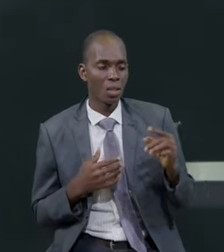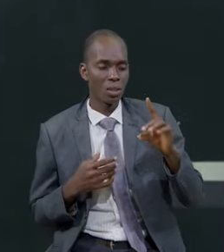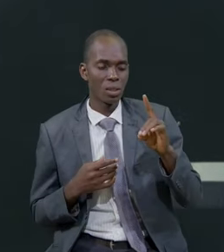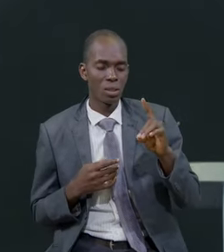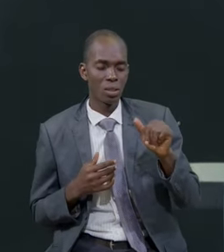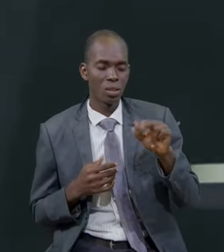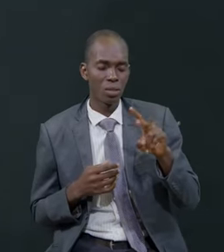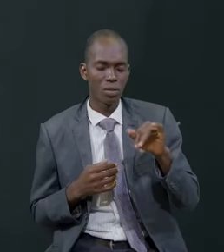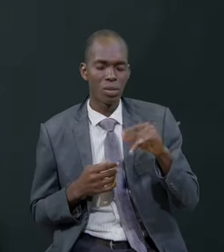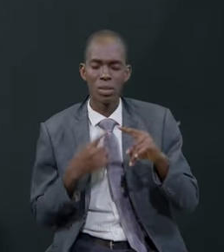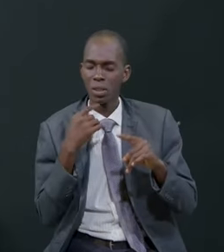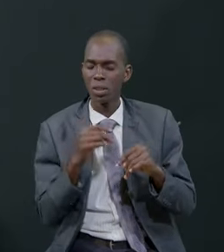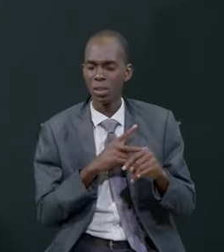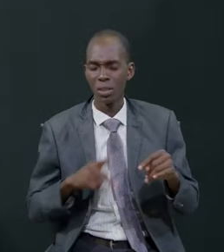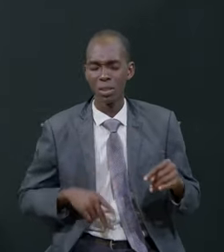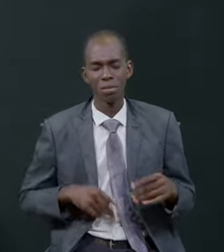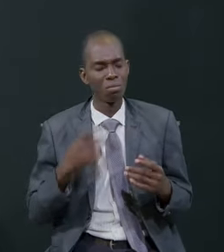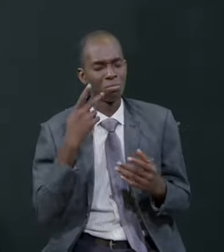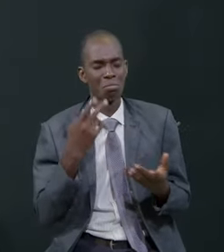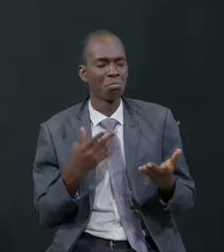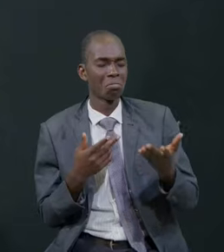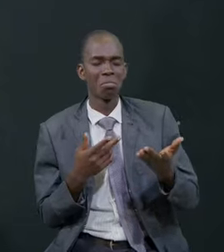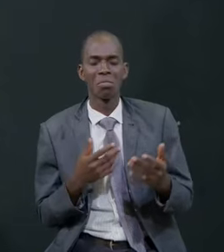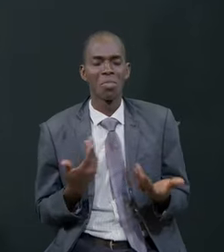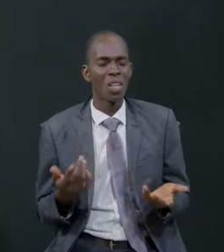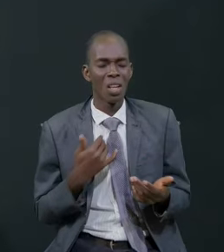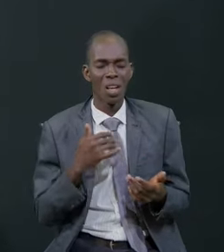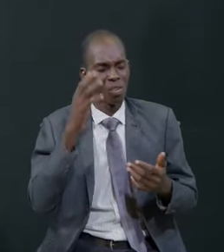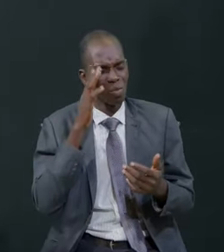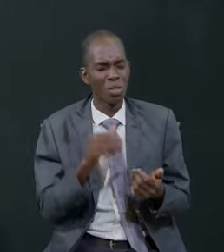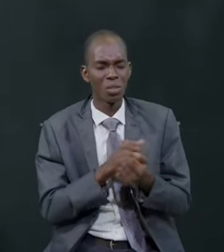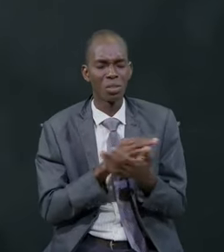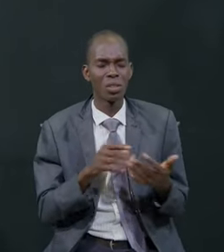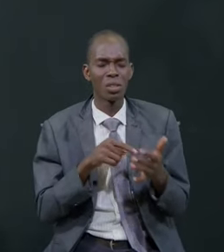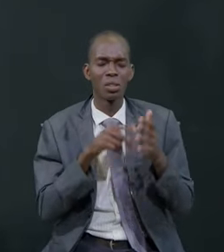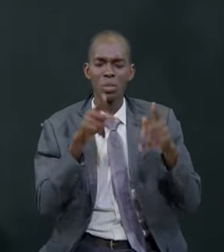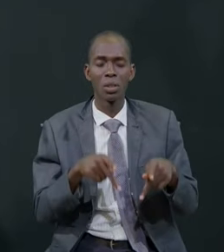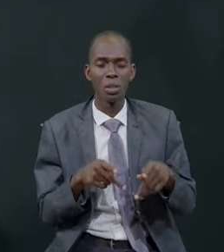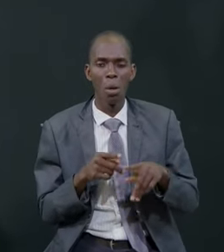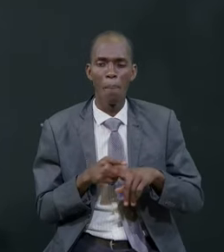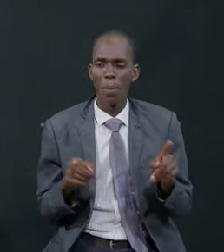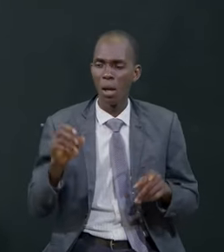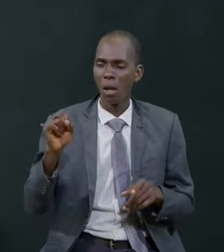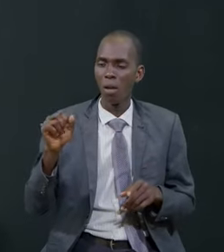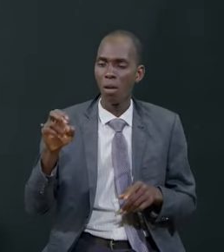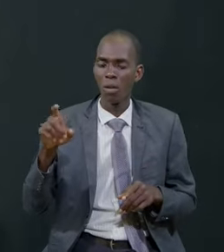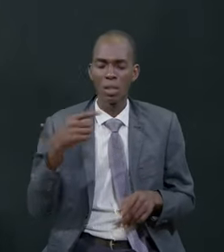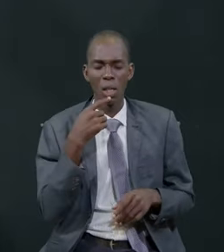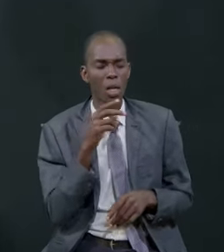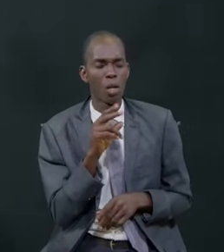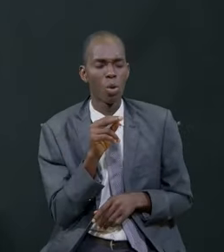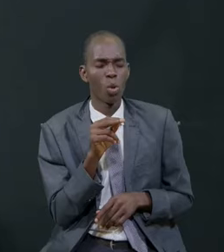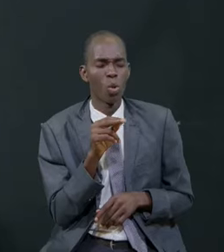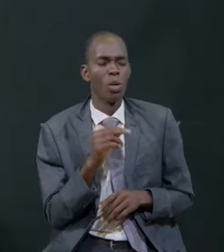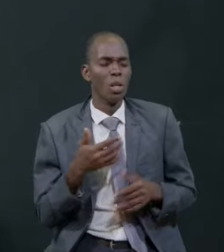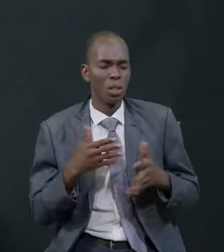Et Saül dit, je vais te suspendre ça. Dans son cas, c'est son manteau. Peut-être